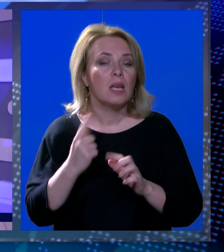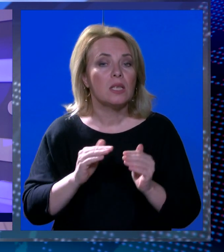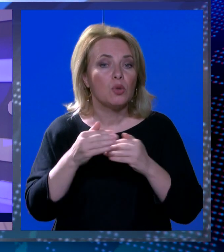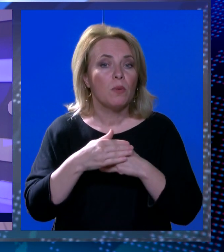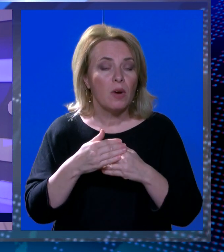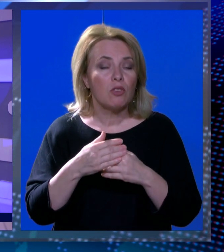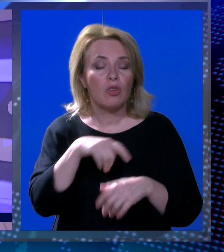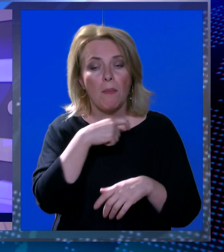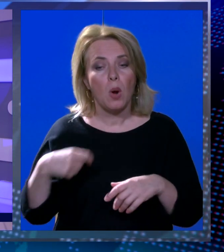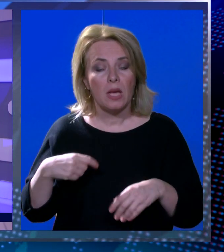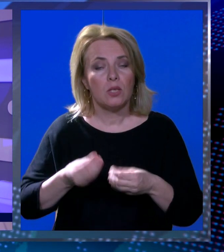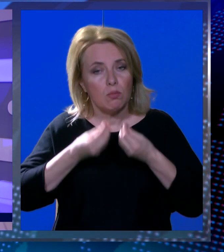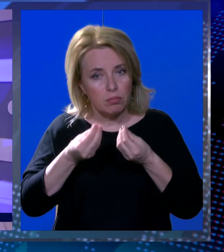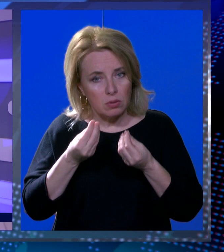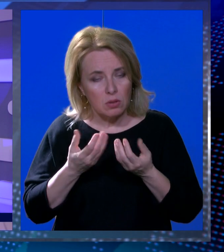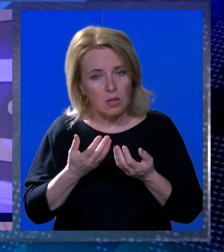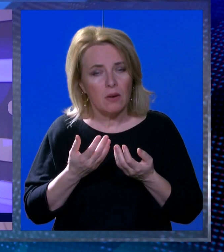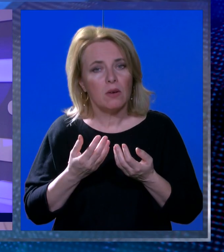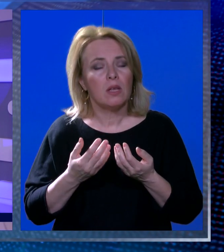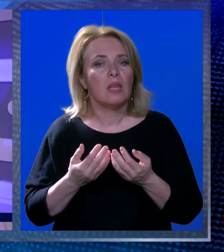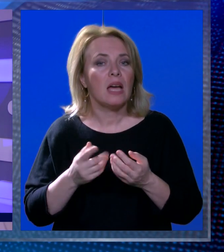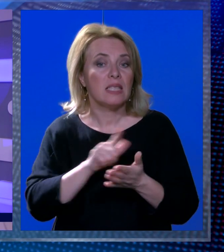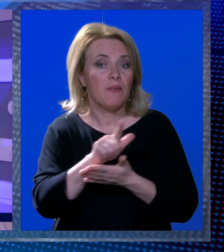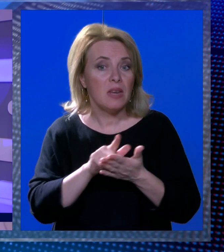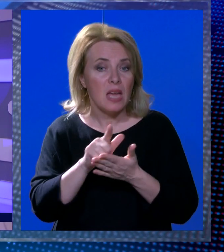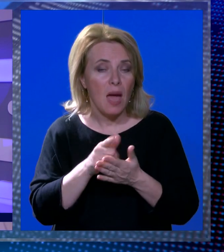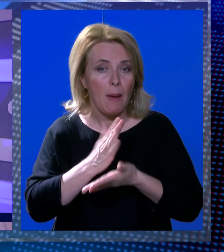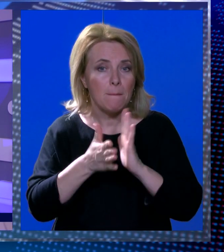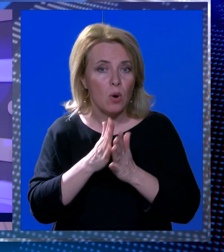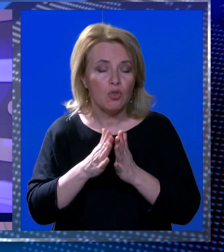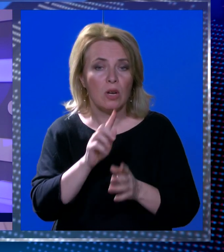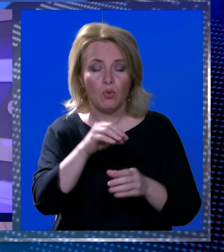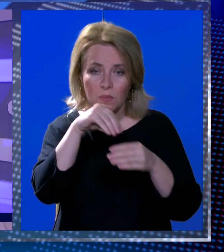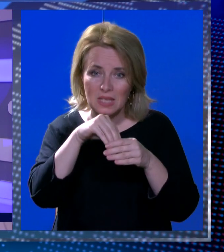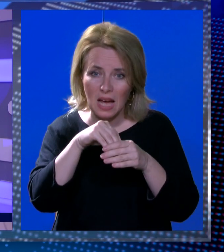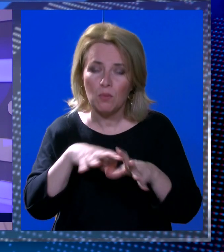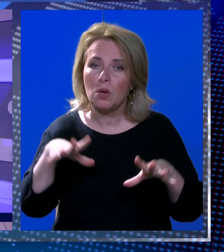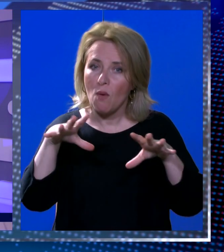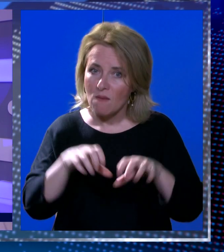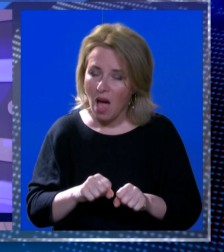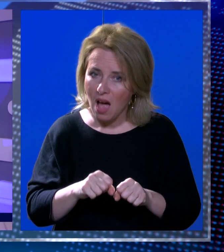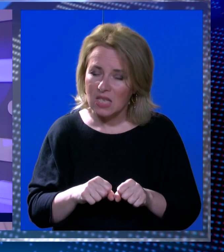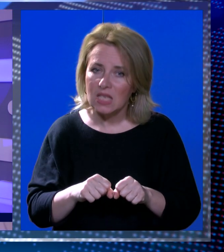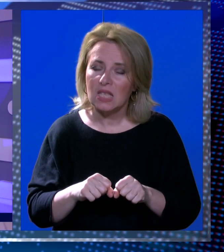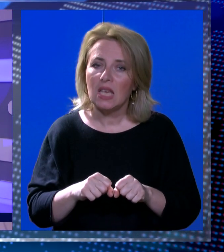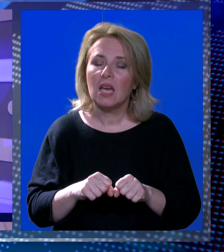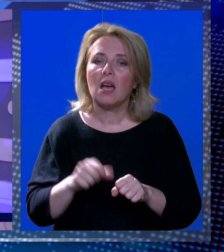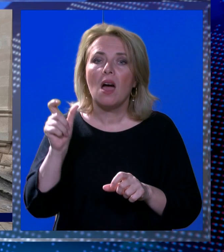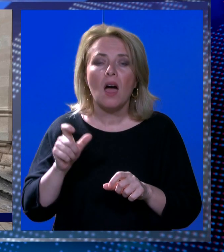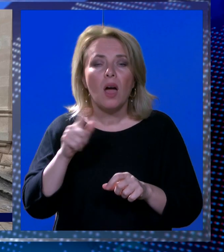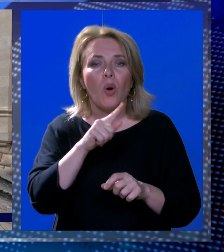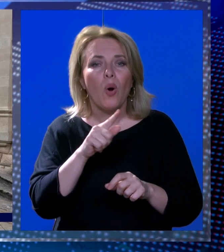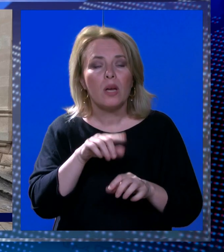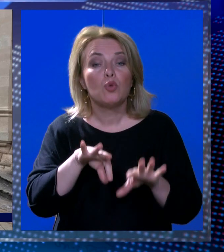svjetiljke. Iz Dubrovačke policije u priopćenju navode kako se za vrijeme požara u stanu nalazio vlasnik koji je zatečen u besvjesnom